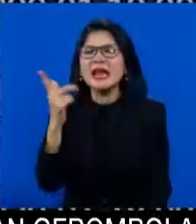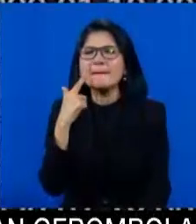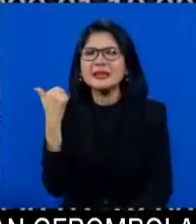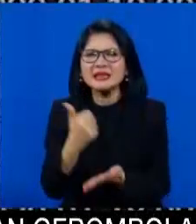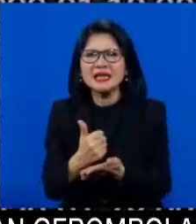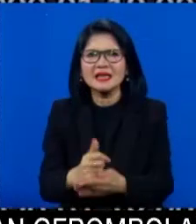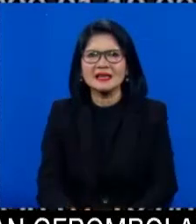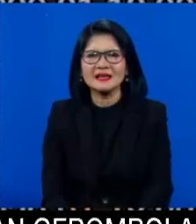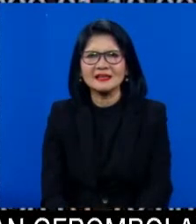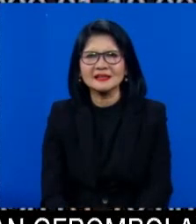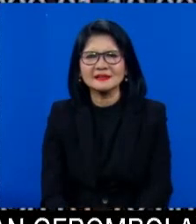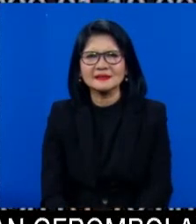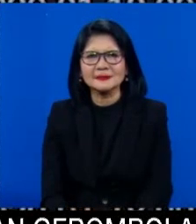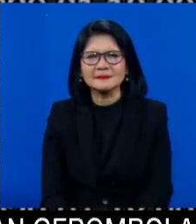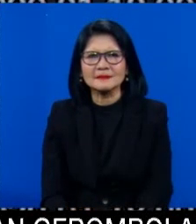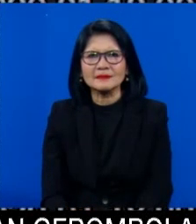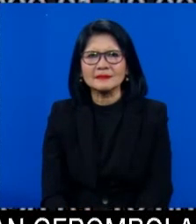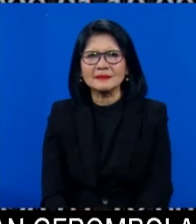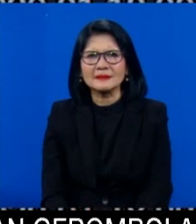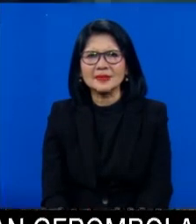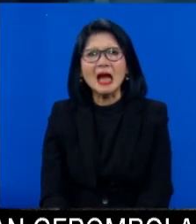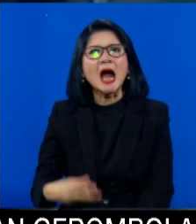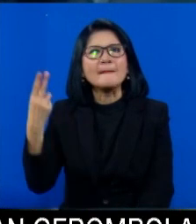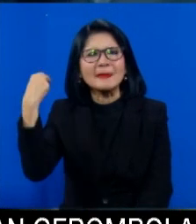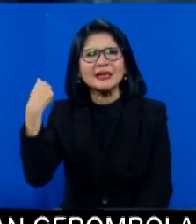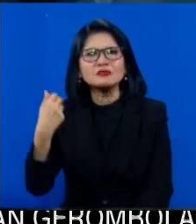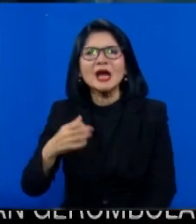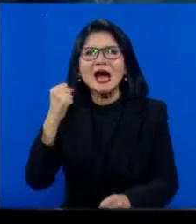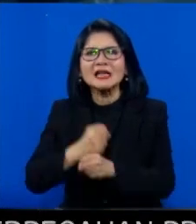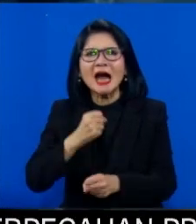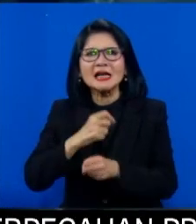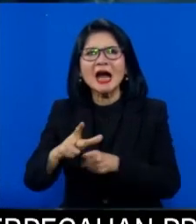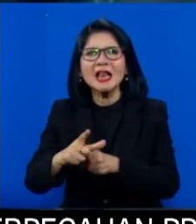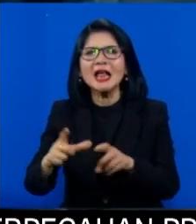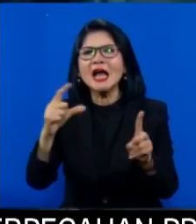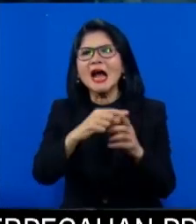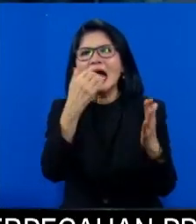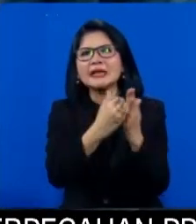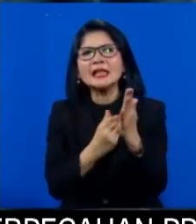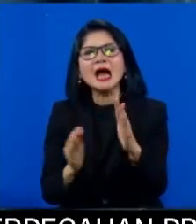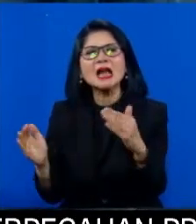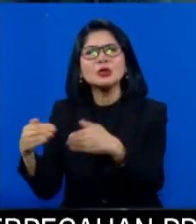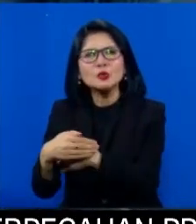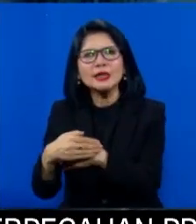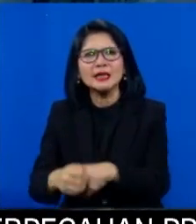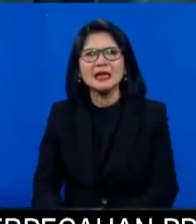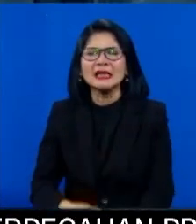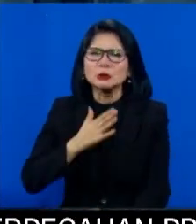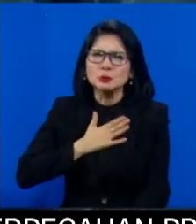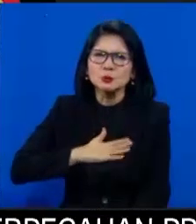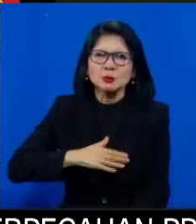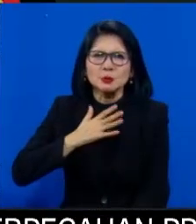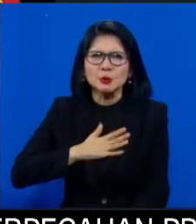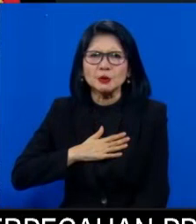keamanan cyber, Alphonse Tanujaya menilai pemerintah telah gagal mengamankan data di lembaga mereka. Alphonse juga prihatin dengan